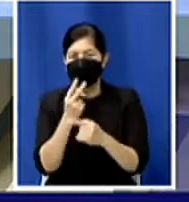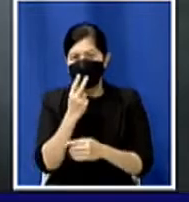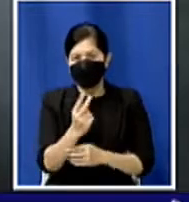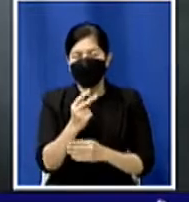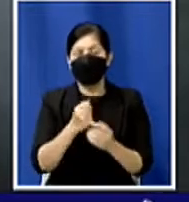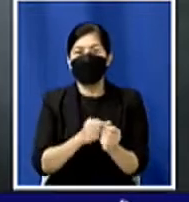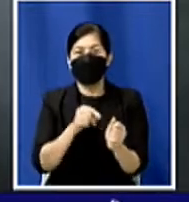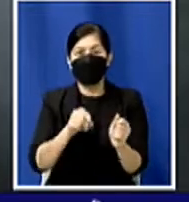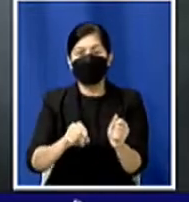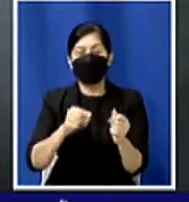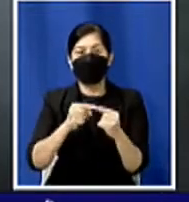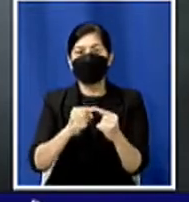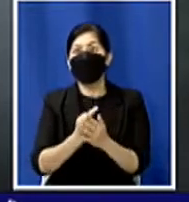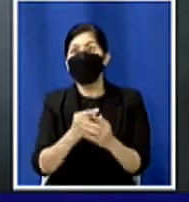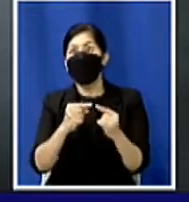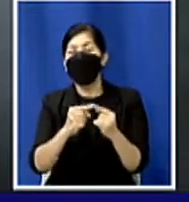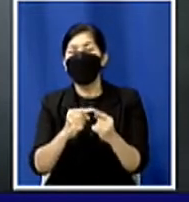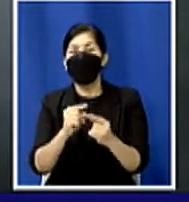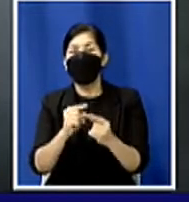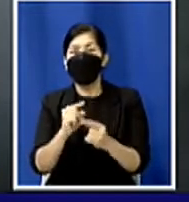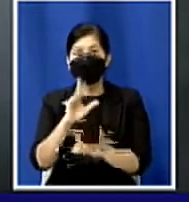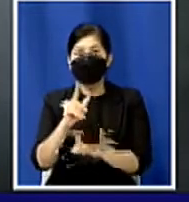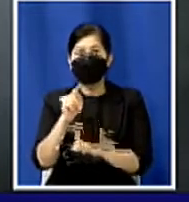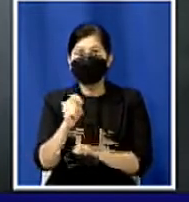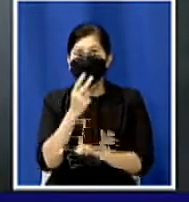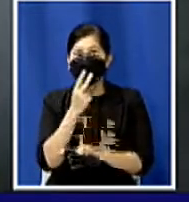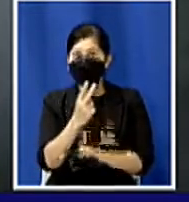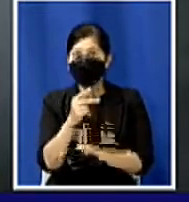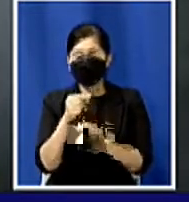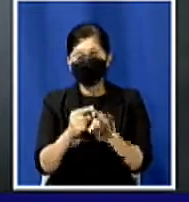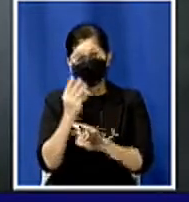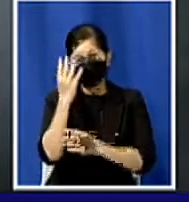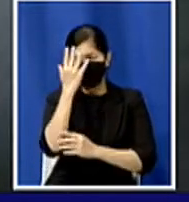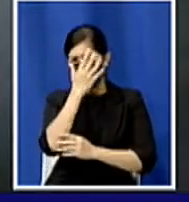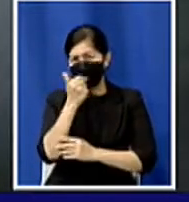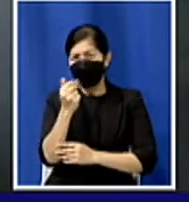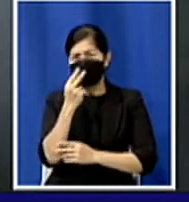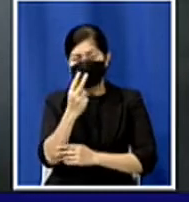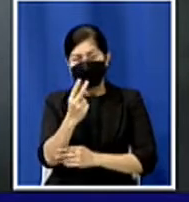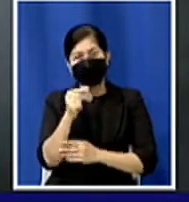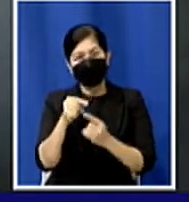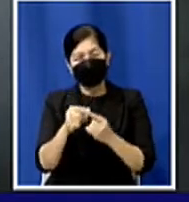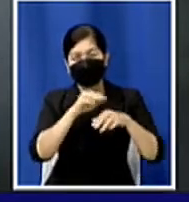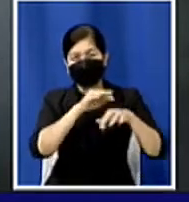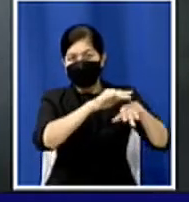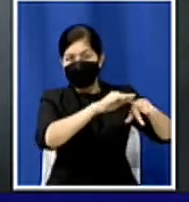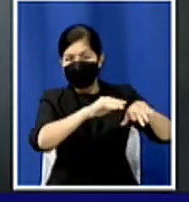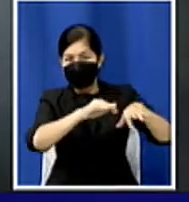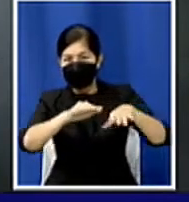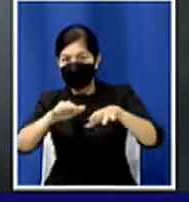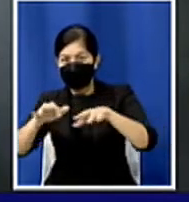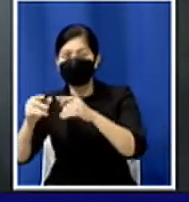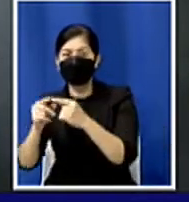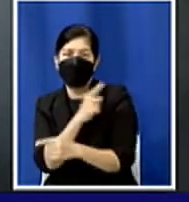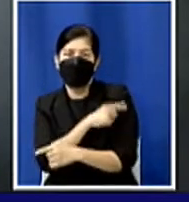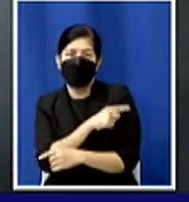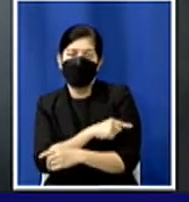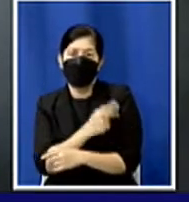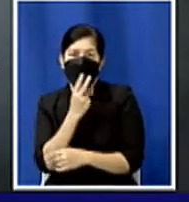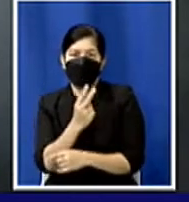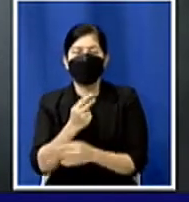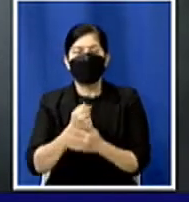ครับเนี่ยฮะ โอ้โหหน้ามาทำแบ็คกราวด์เรานะ ครับผมได้เลยนะฮะทะเลหมอกสวยๆแบบนี้ เดี๋ยววันต่อไปผ